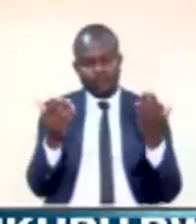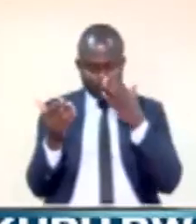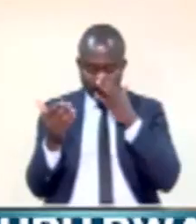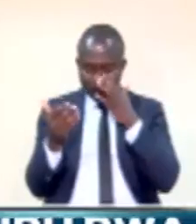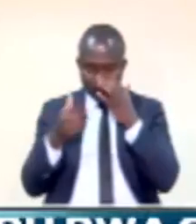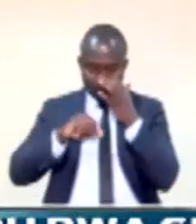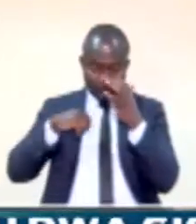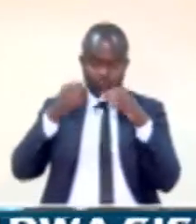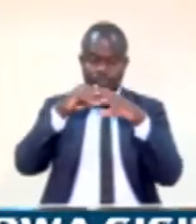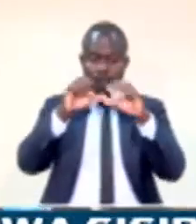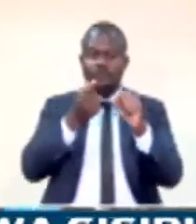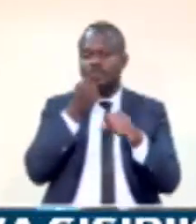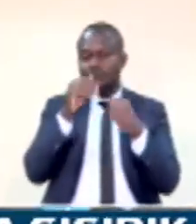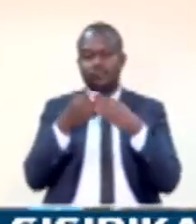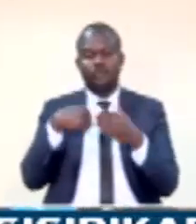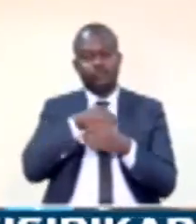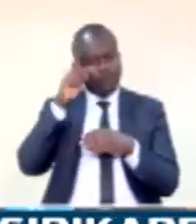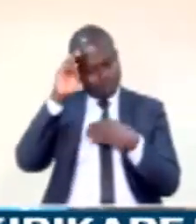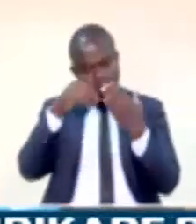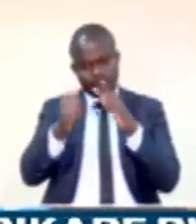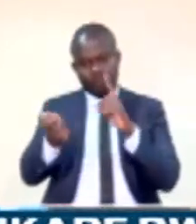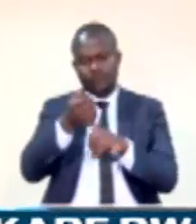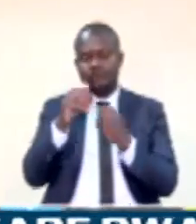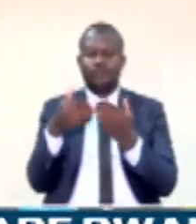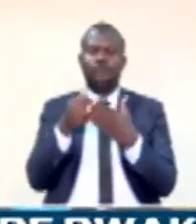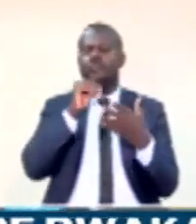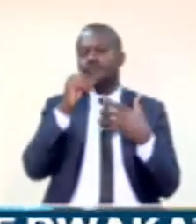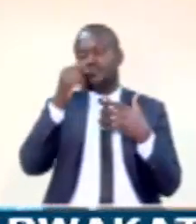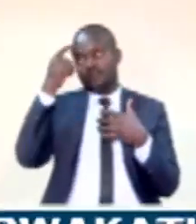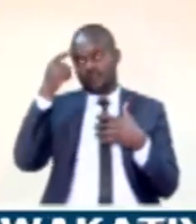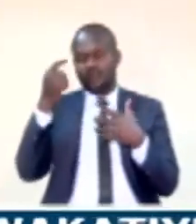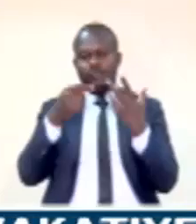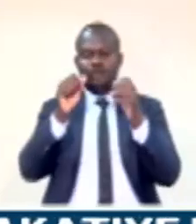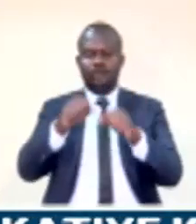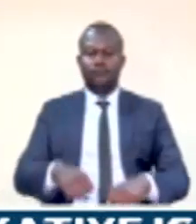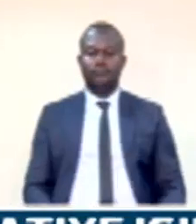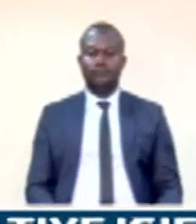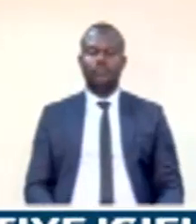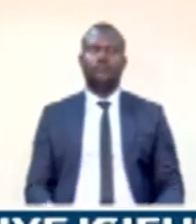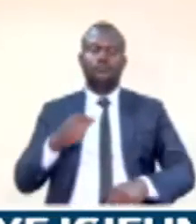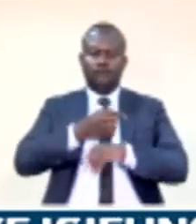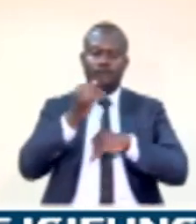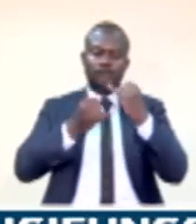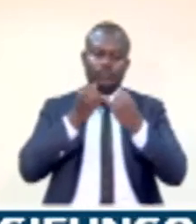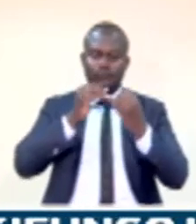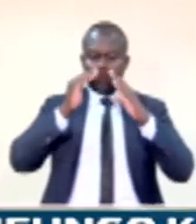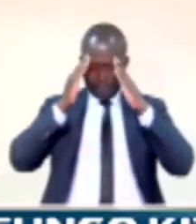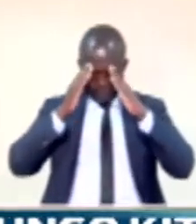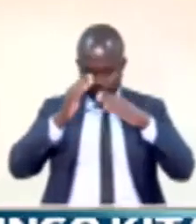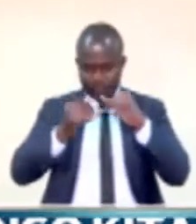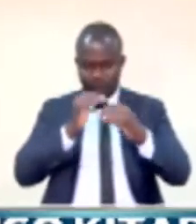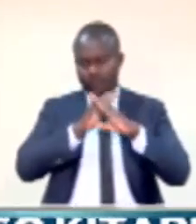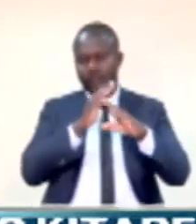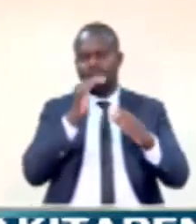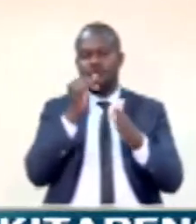ntago banga kujya gufata imiti twumva rero uwo muhigo kugeraho atari inzozi ari bishoboka. Umunsi mpuzamahanga ngaruka mwaka wo kurwanya SIDA washyizweho